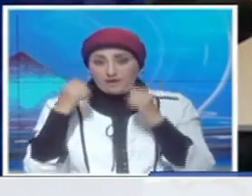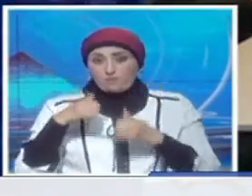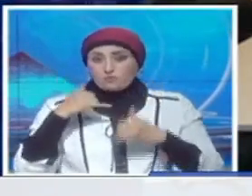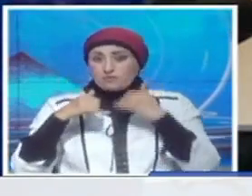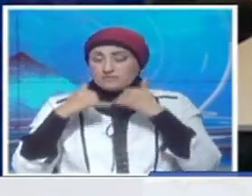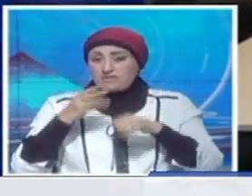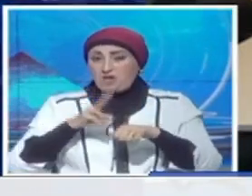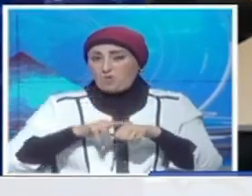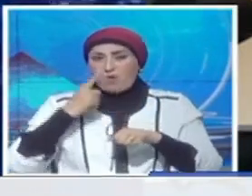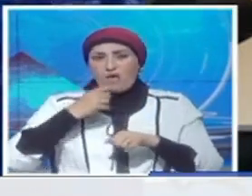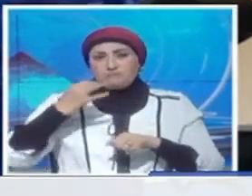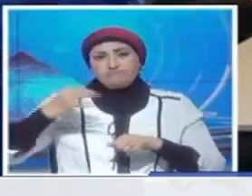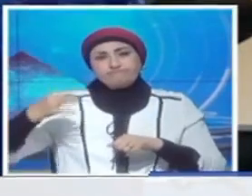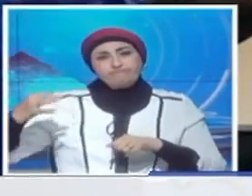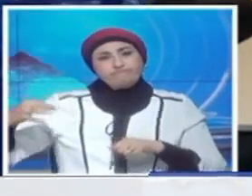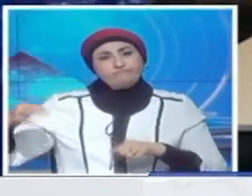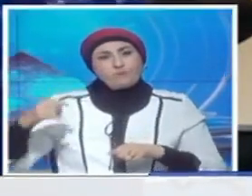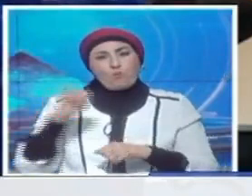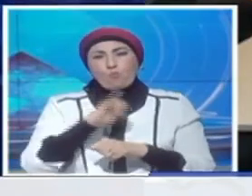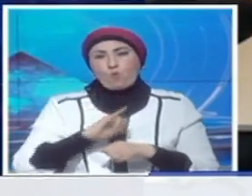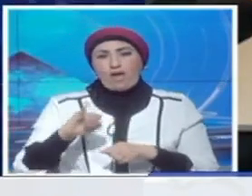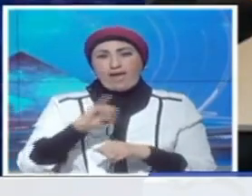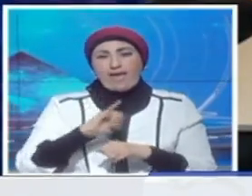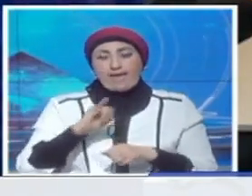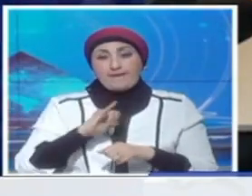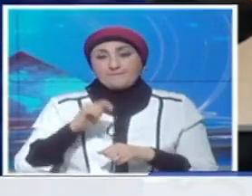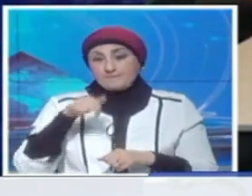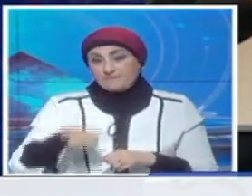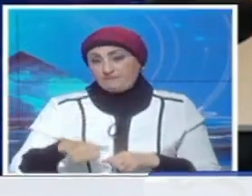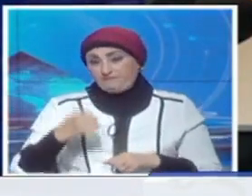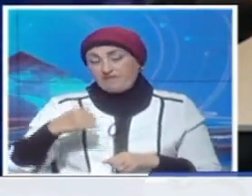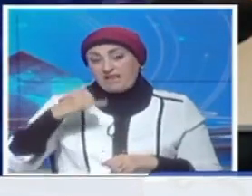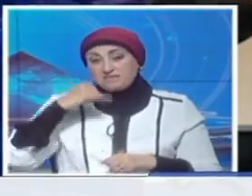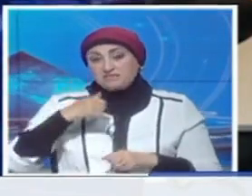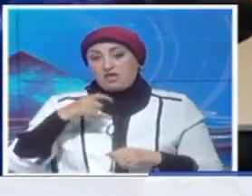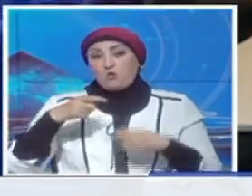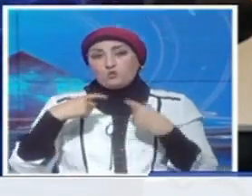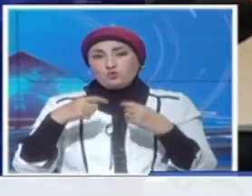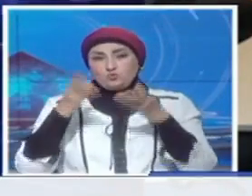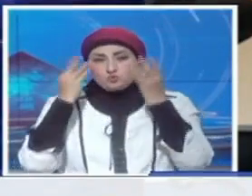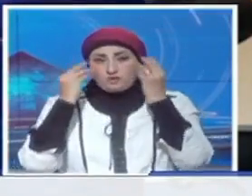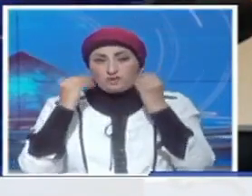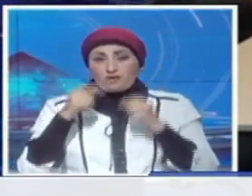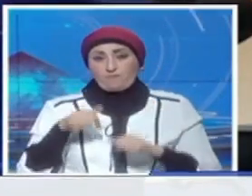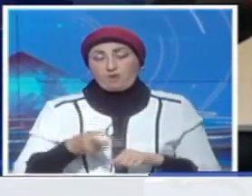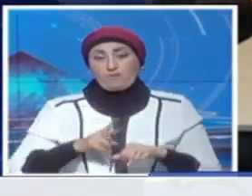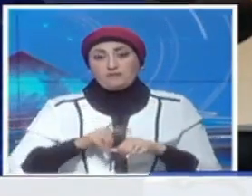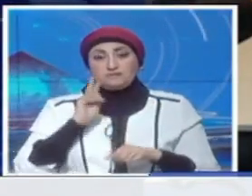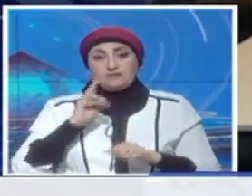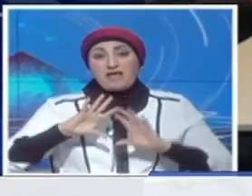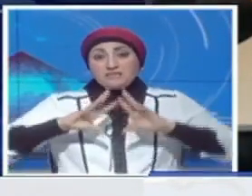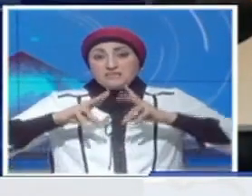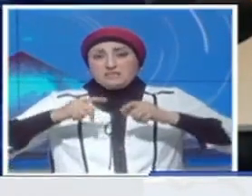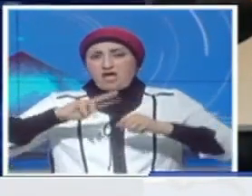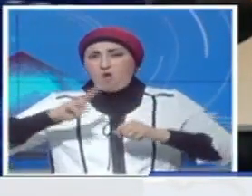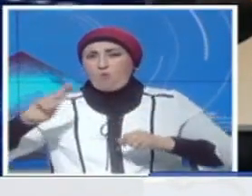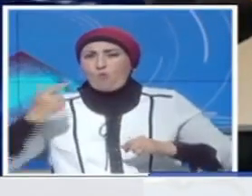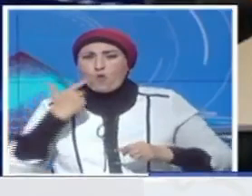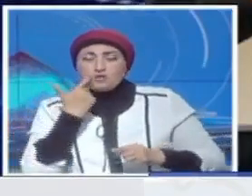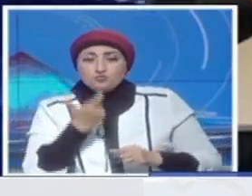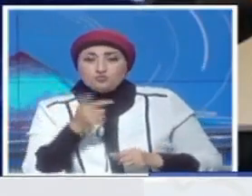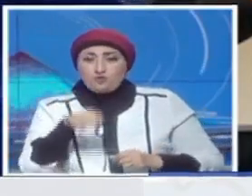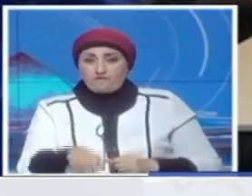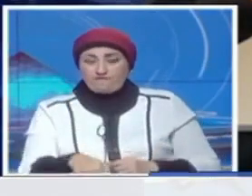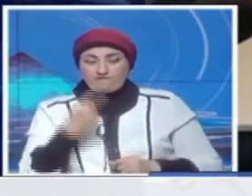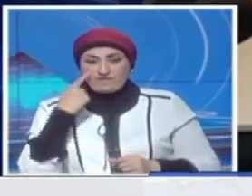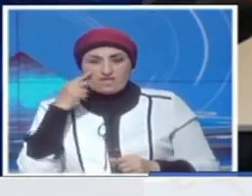المعلومات، واستعراض المقومات التي يتمتع بها قطاع الاتصالات وتكنولوجيا المعلومات، وكذلك